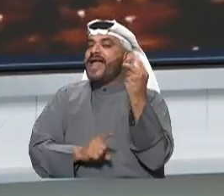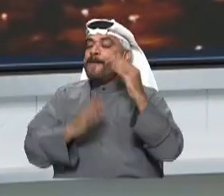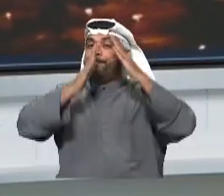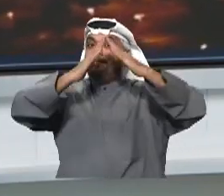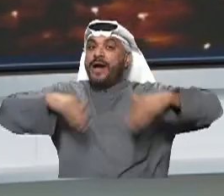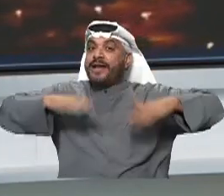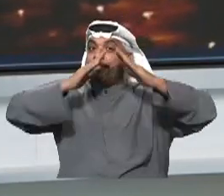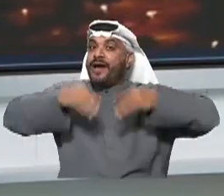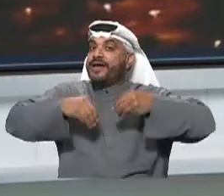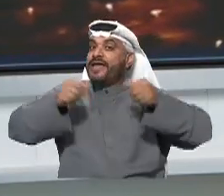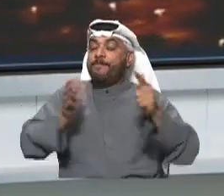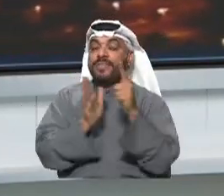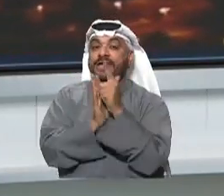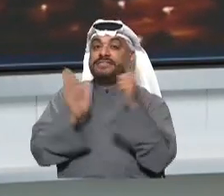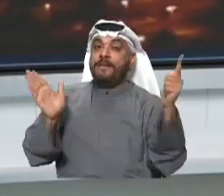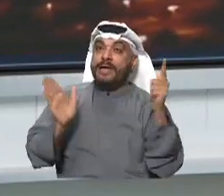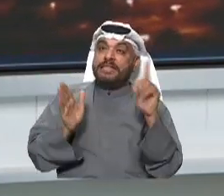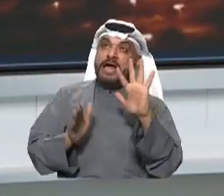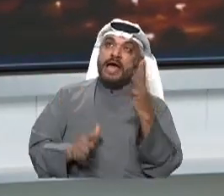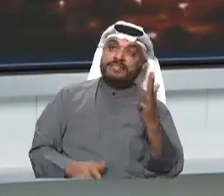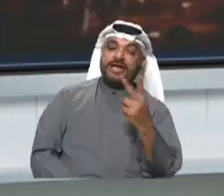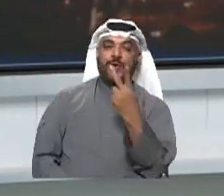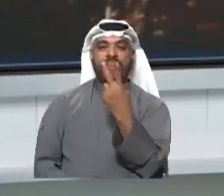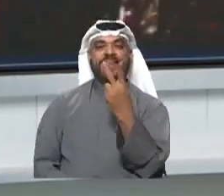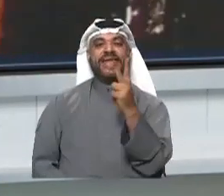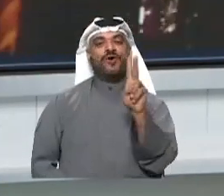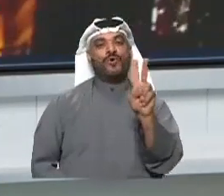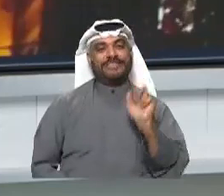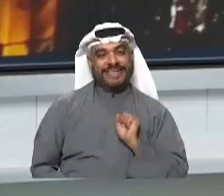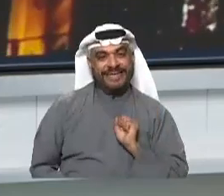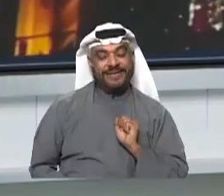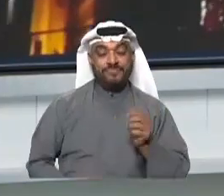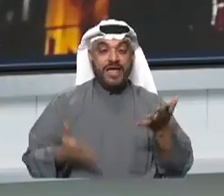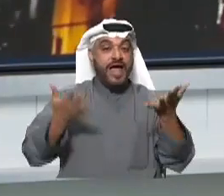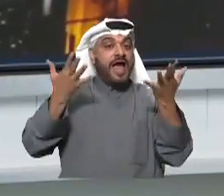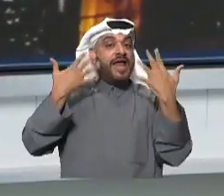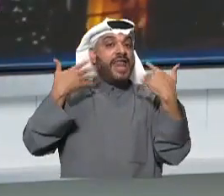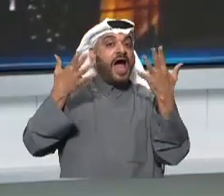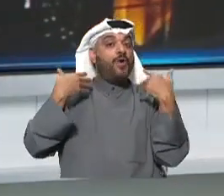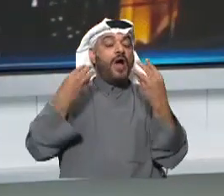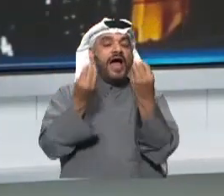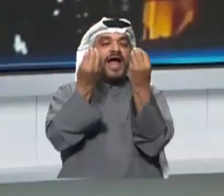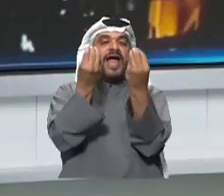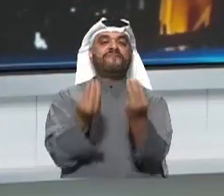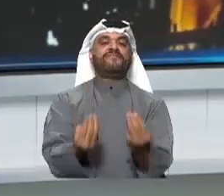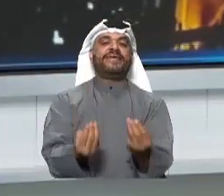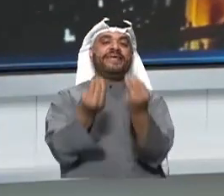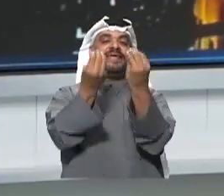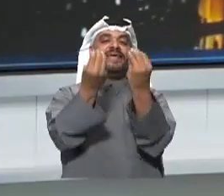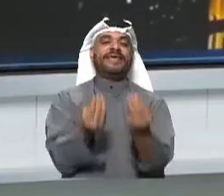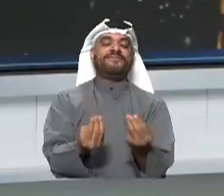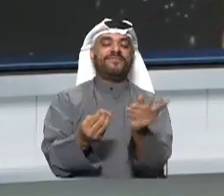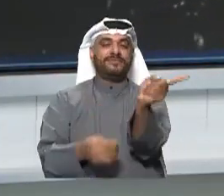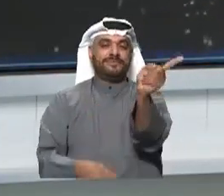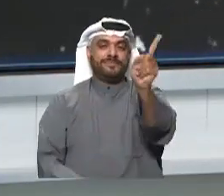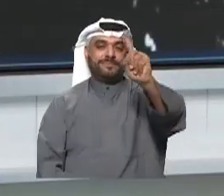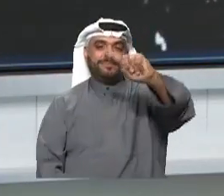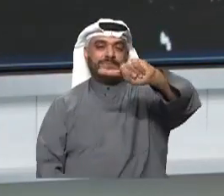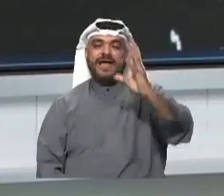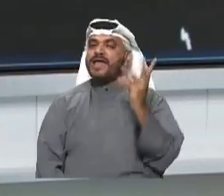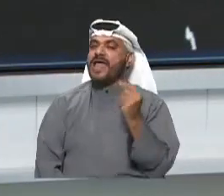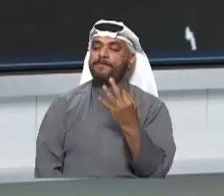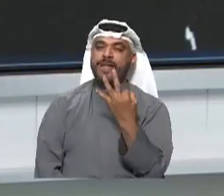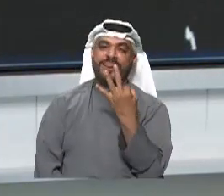ما بين 17 الى 22 درجه مئويه مع هوا الشمالي غربي خفيف الى معتدل السرعه 10 الى 30 كم